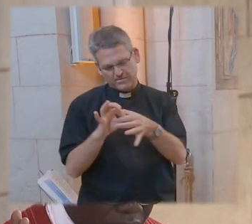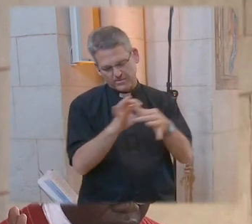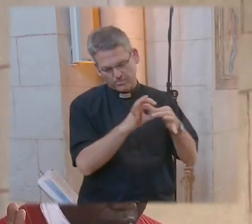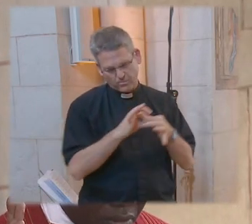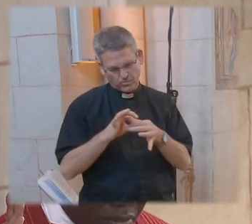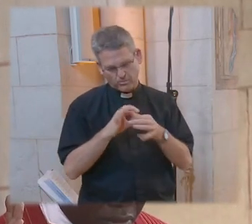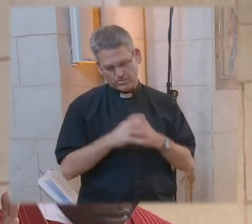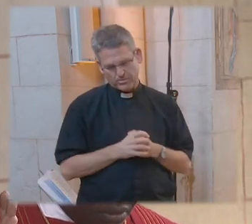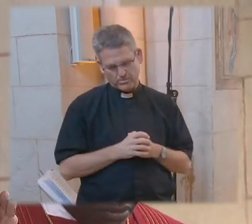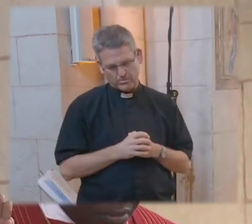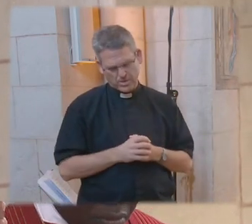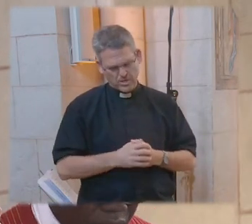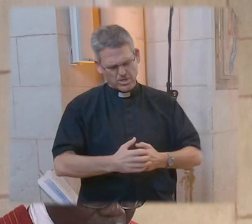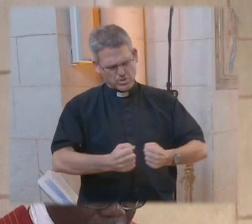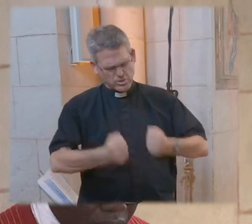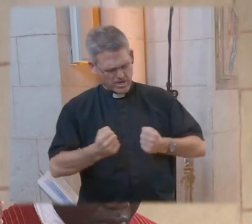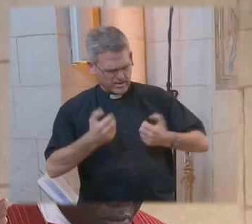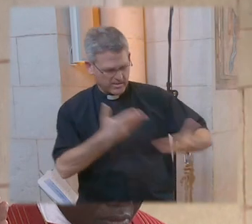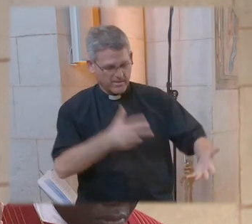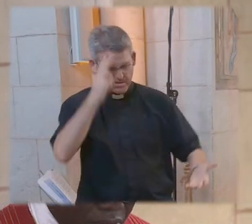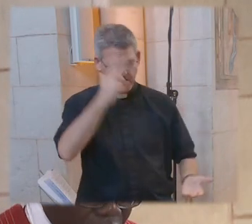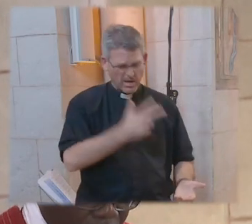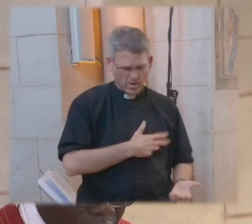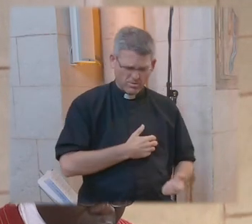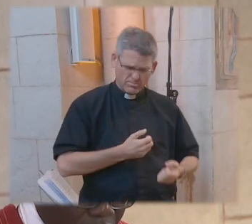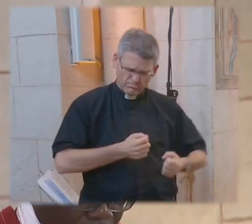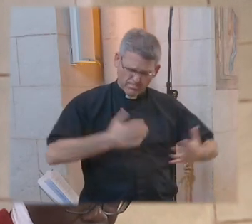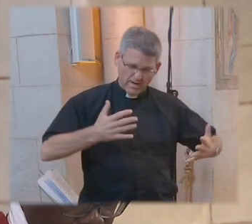stärke sie im Glauben und in der Liebe.